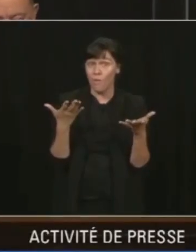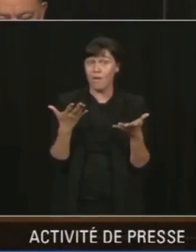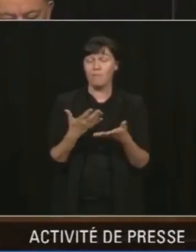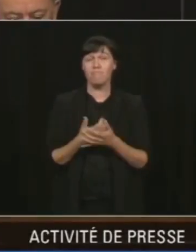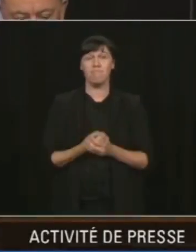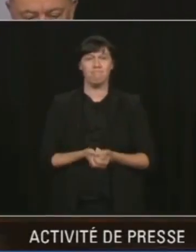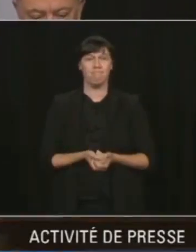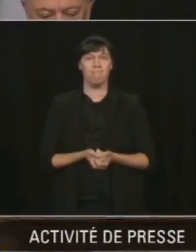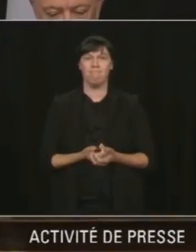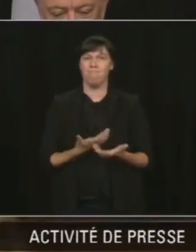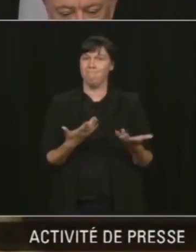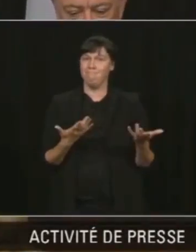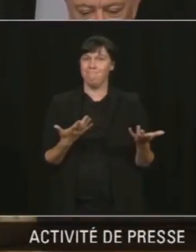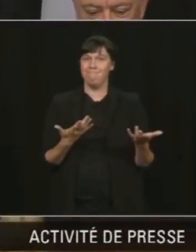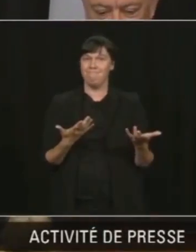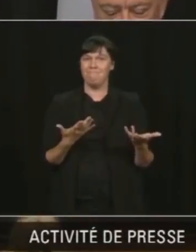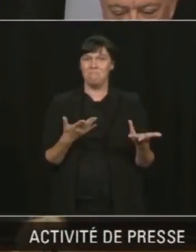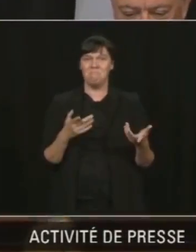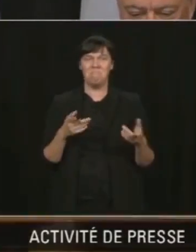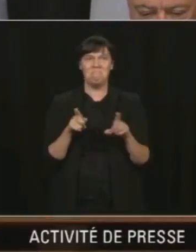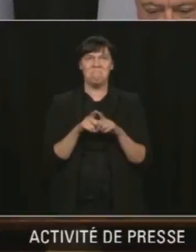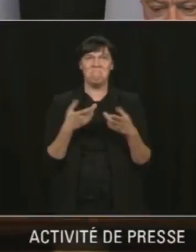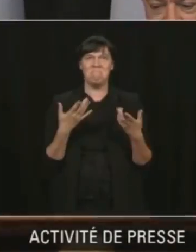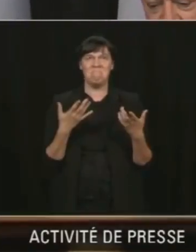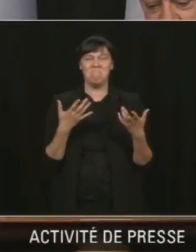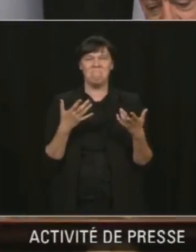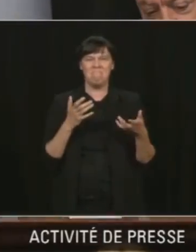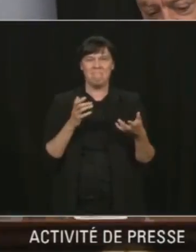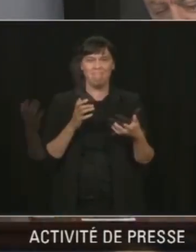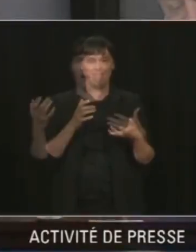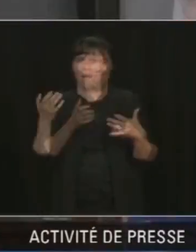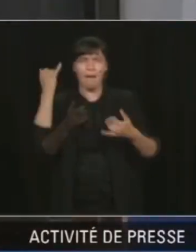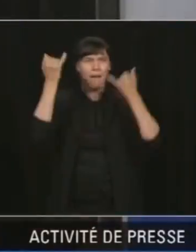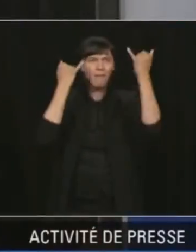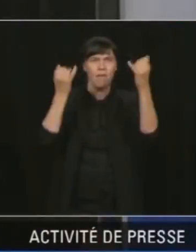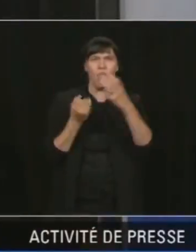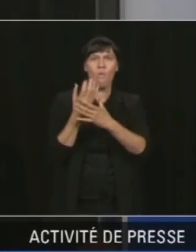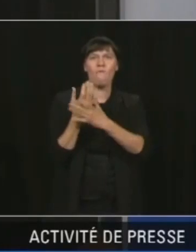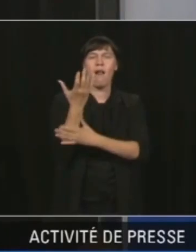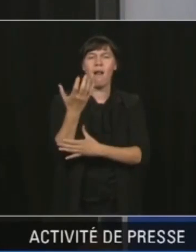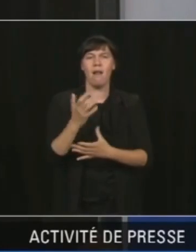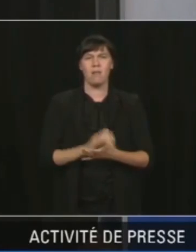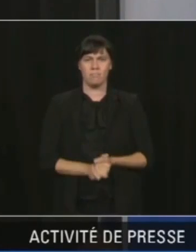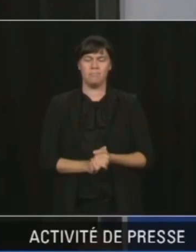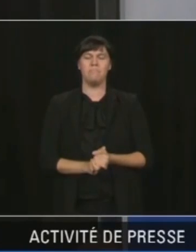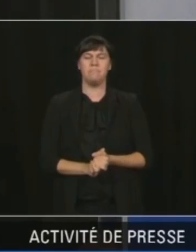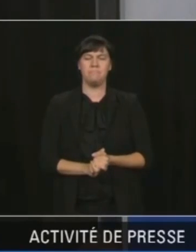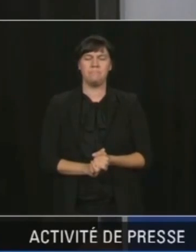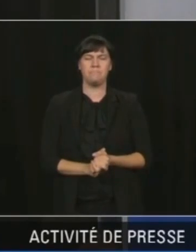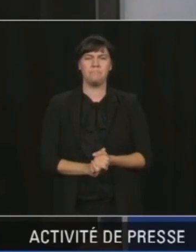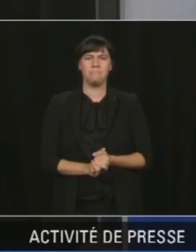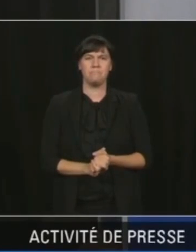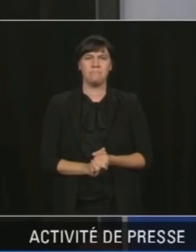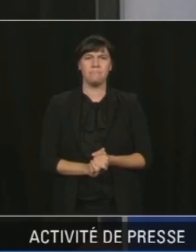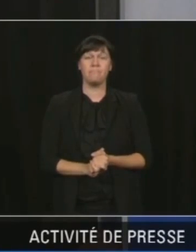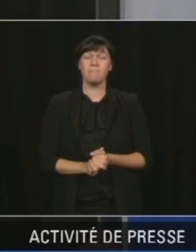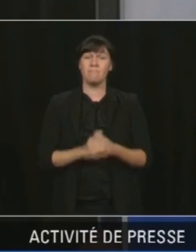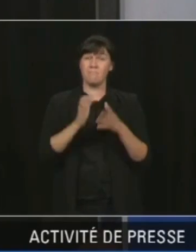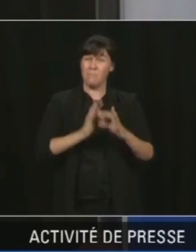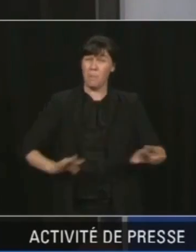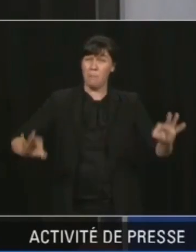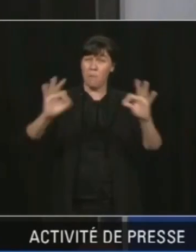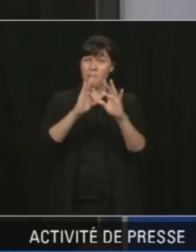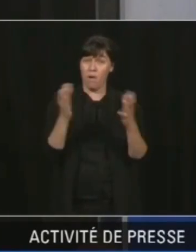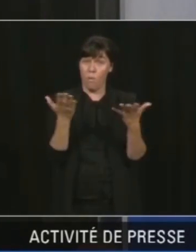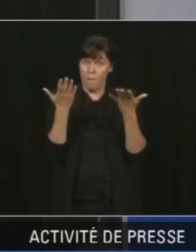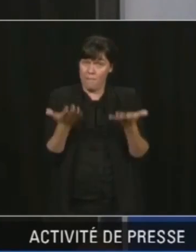qu'une petite révolution dans la gestion du réseau de la santé. Le plus important, c'est la réorganisation du travail, mais